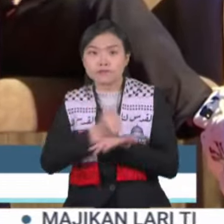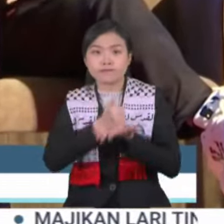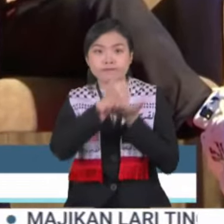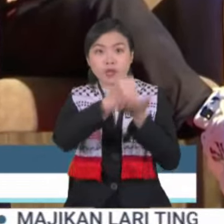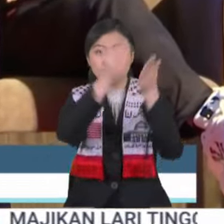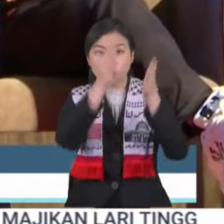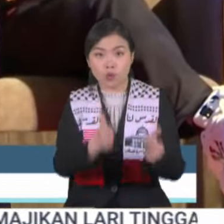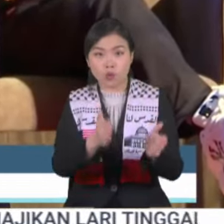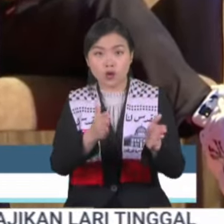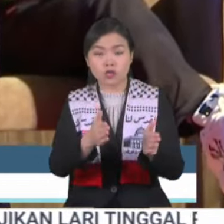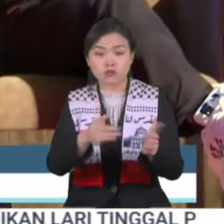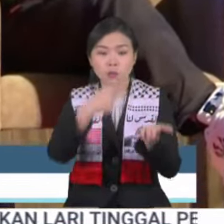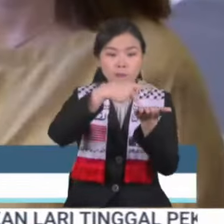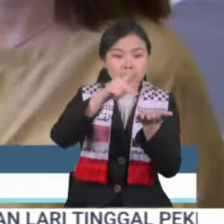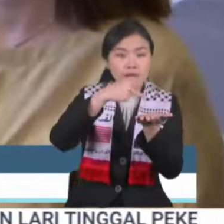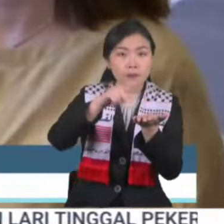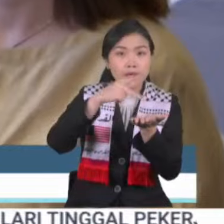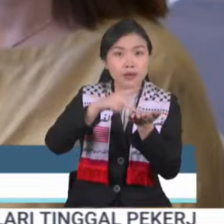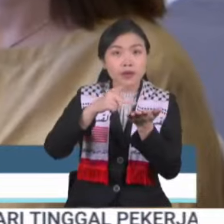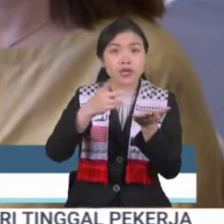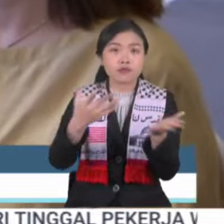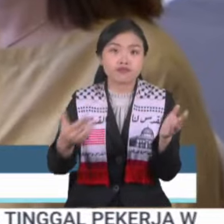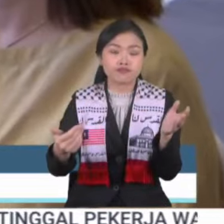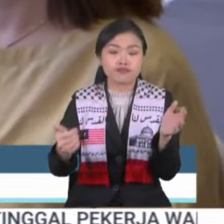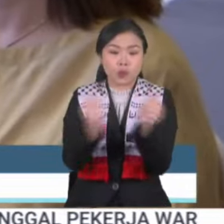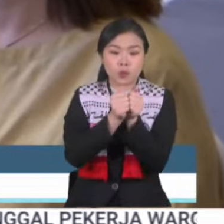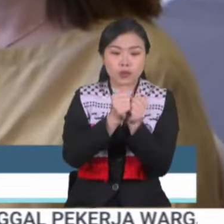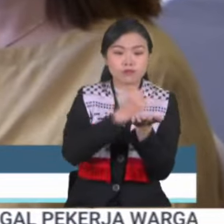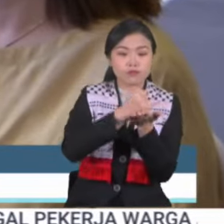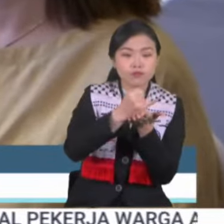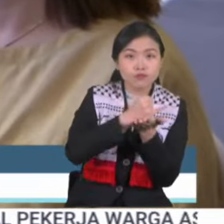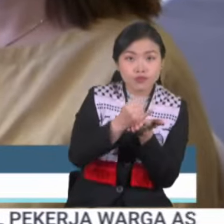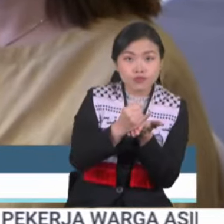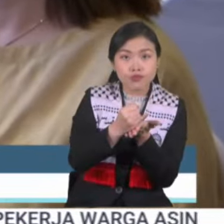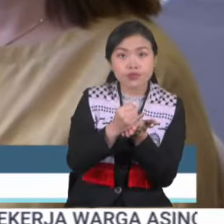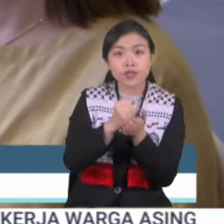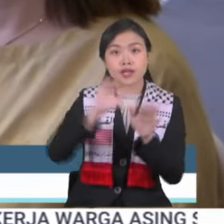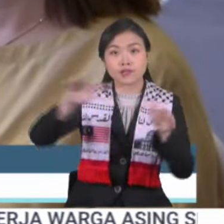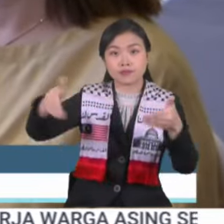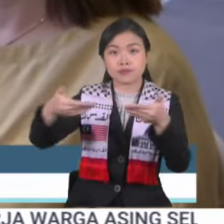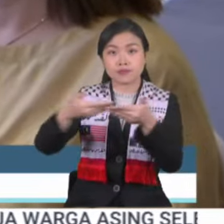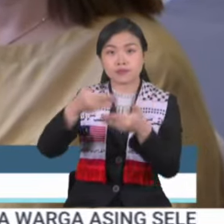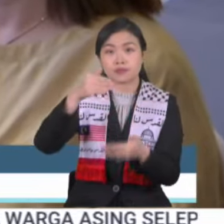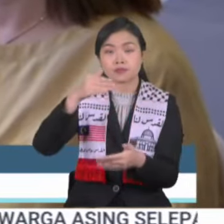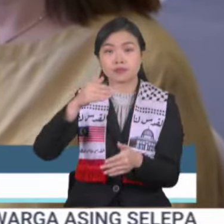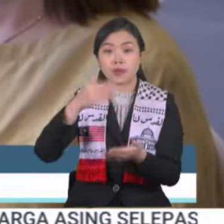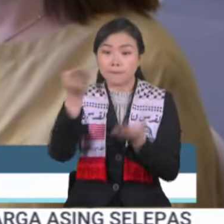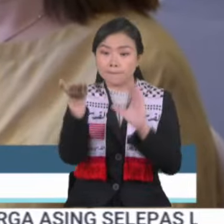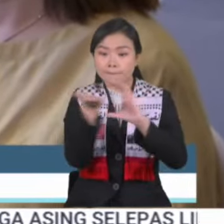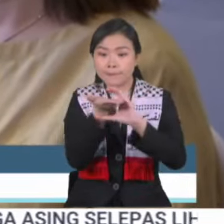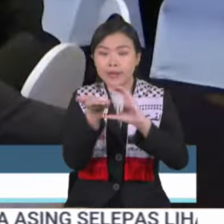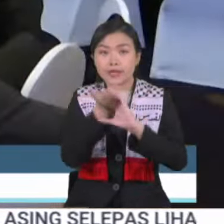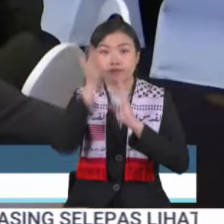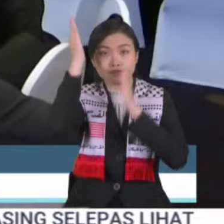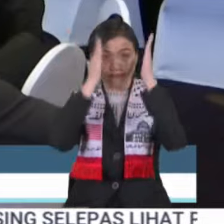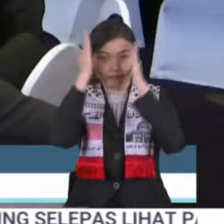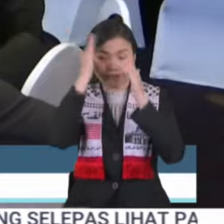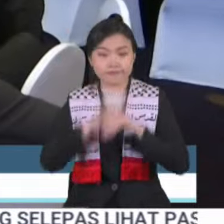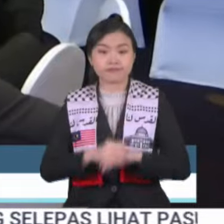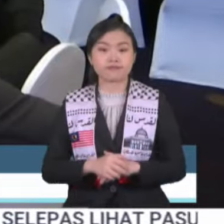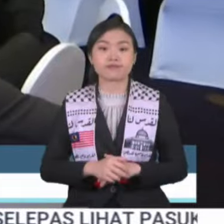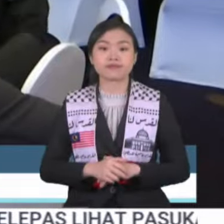pelaksanaan pembayaran bersama produk insurans dan takaful perubatan yang diperkenal Bank Negara Malaysia BNM.